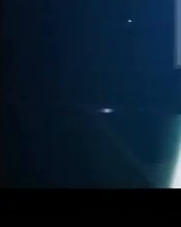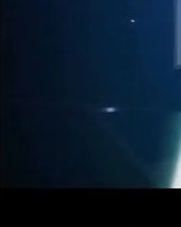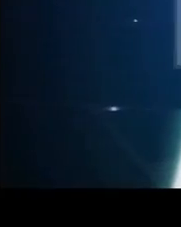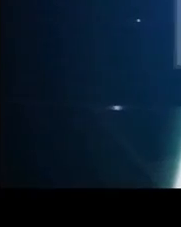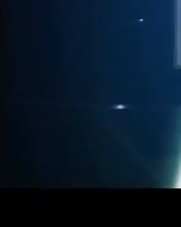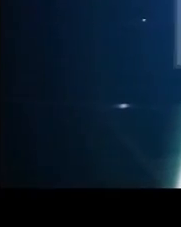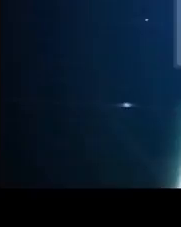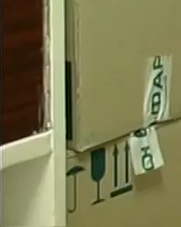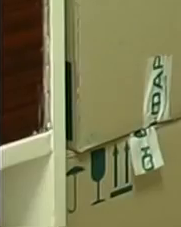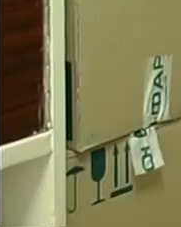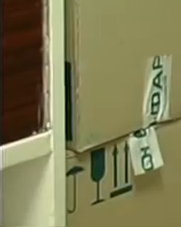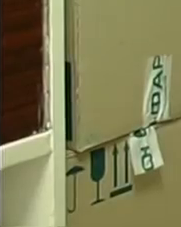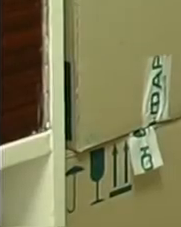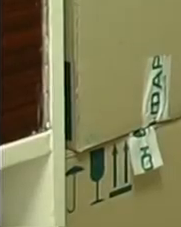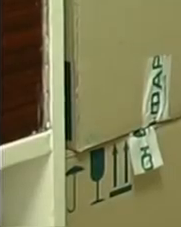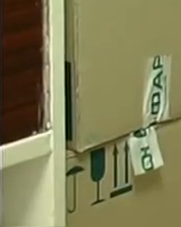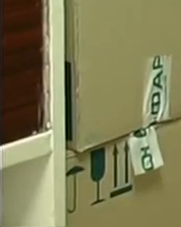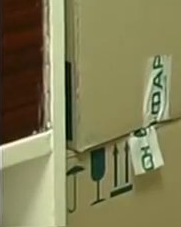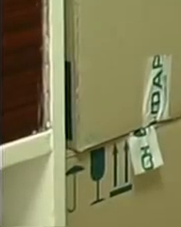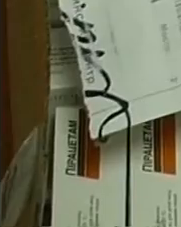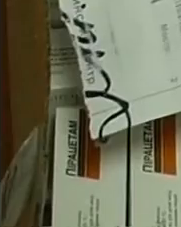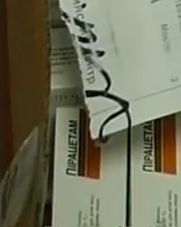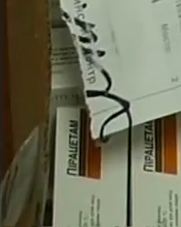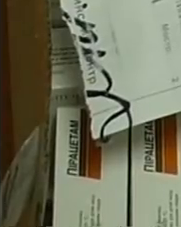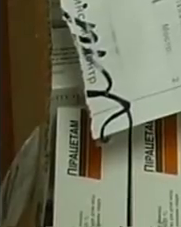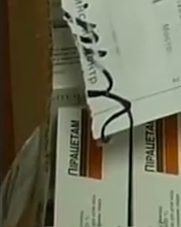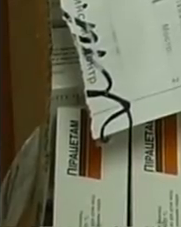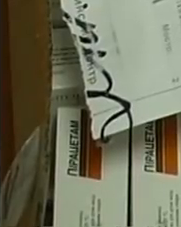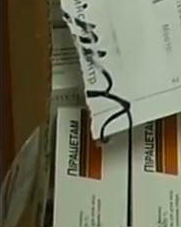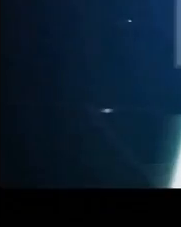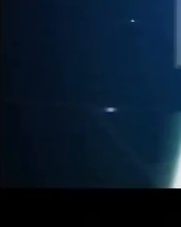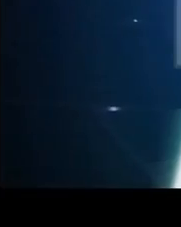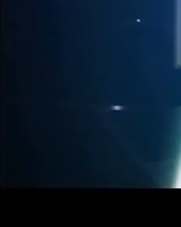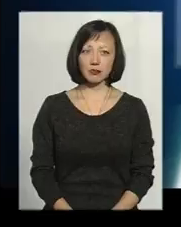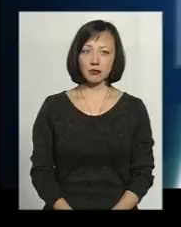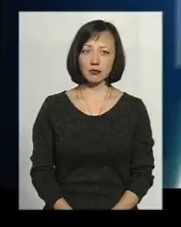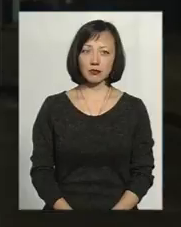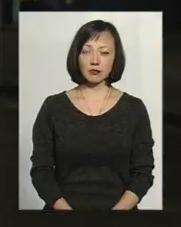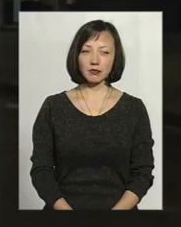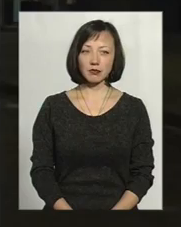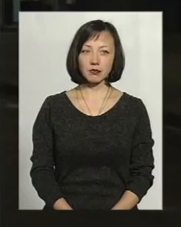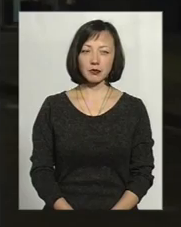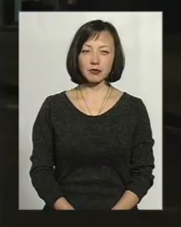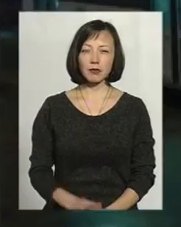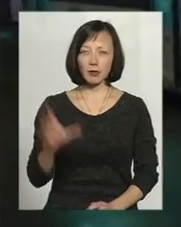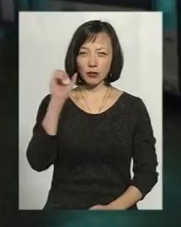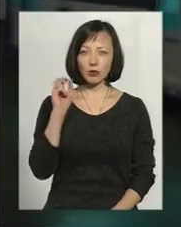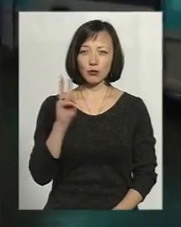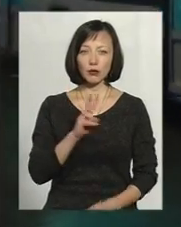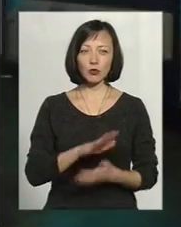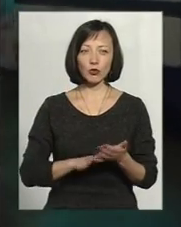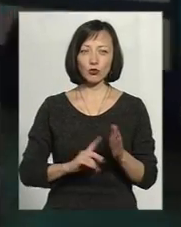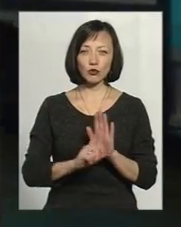працювати. Програма «Ліки на тумбочку» фінансується з Хмельницького міського бюджету. Нічні тролейбуси